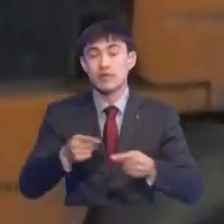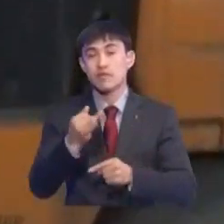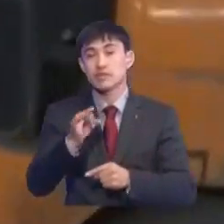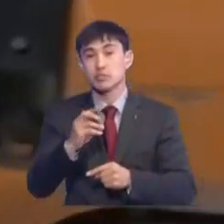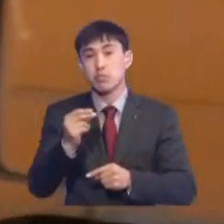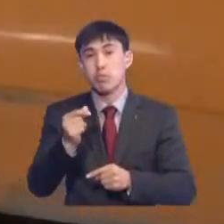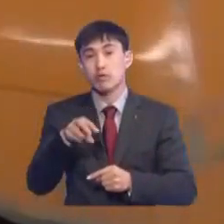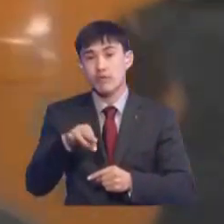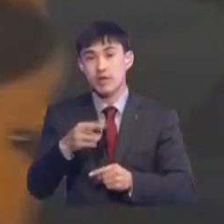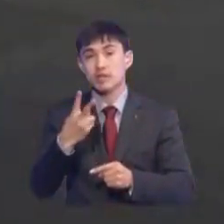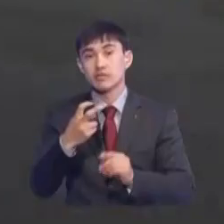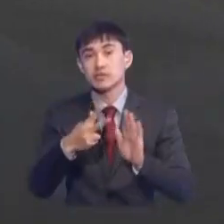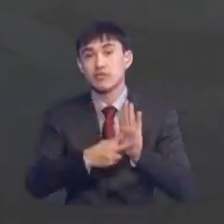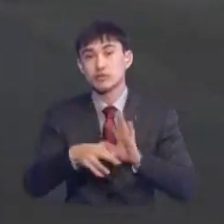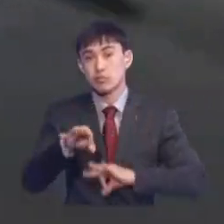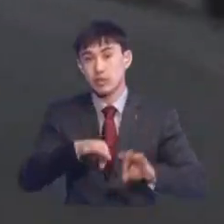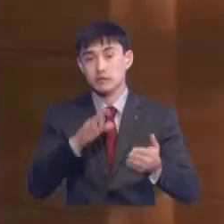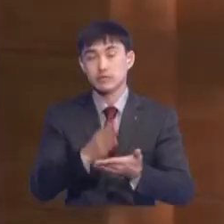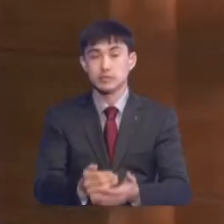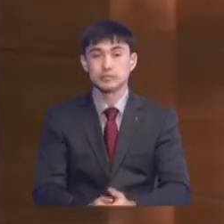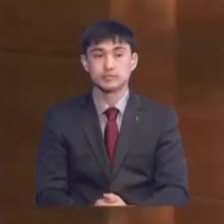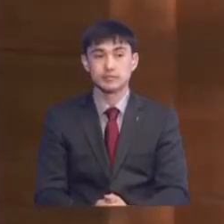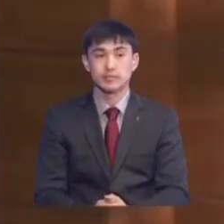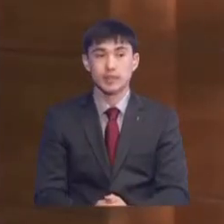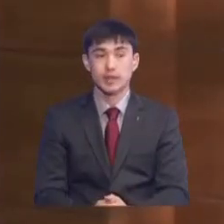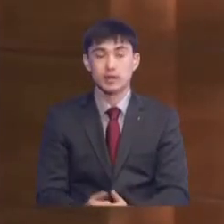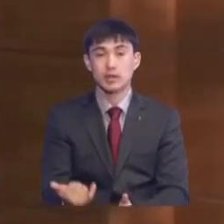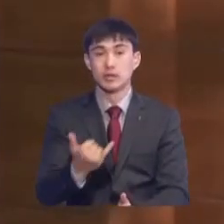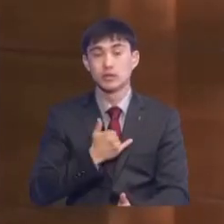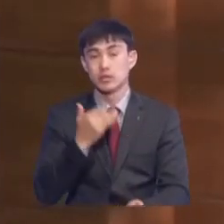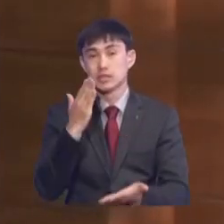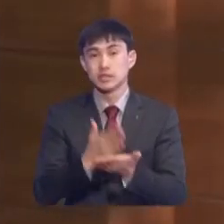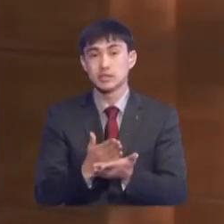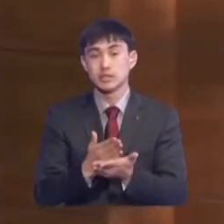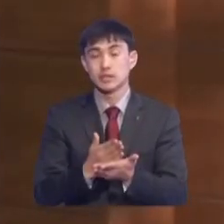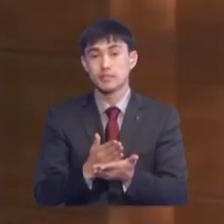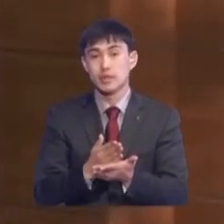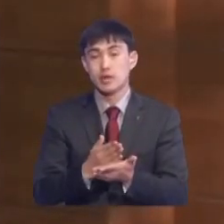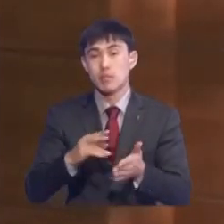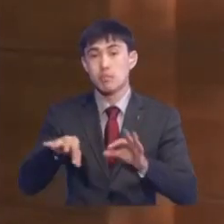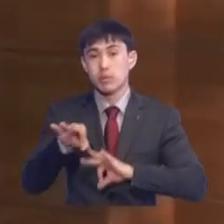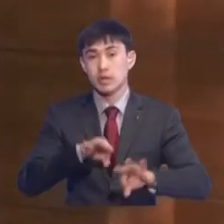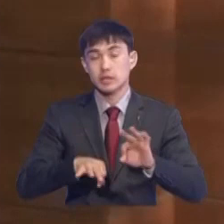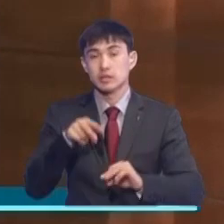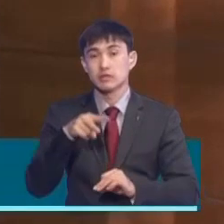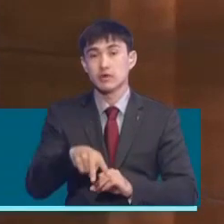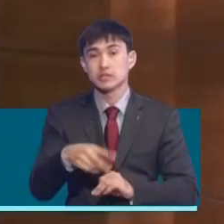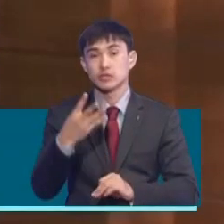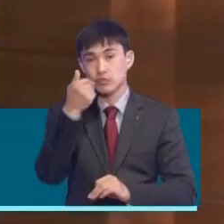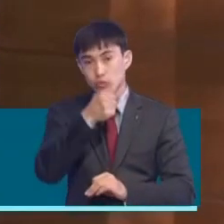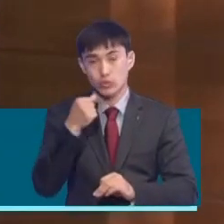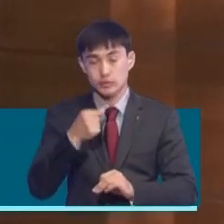который содержит 208 проектов У нас есть пул проектов на 2024